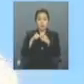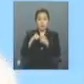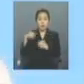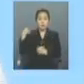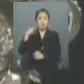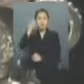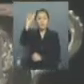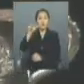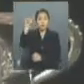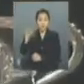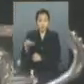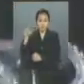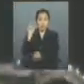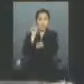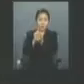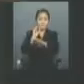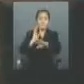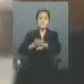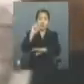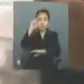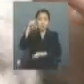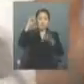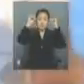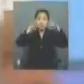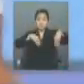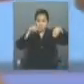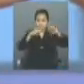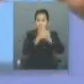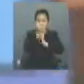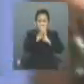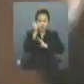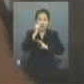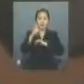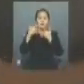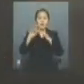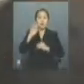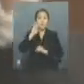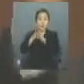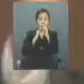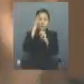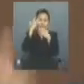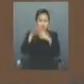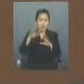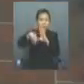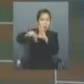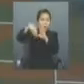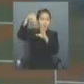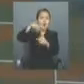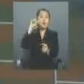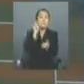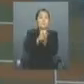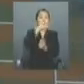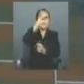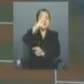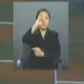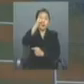ใจค่ะราฟาเอลนาดาลมือหนึ่งของโลกจากสเปนแล้วก็เป็นแชมป์รายการนี้5สมัยจับสลากพบกับจอห์นอิสเนอร์นักเทนนิสจากส